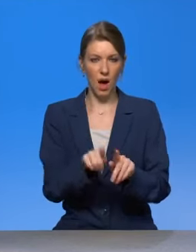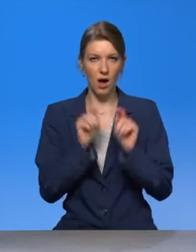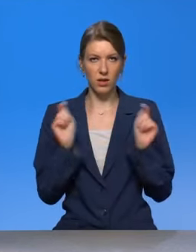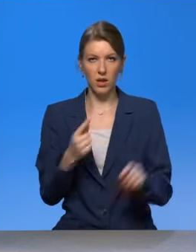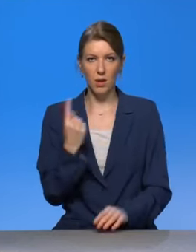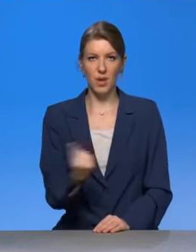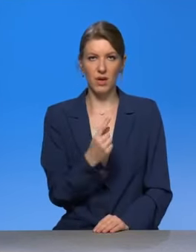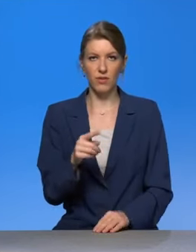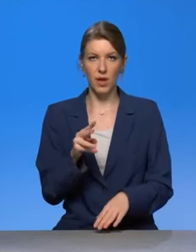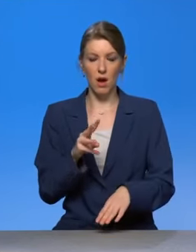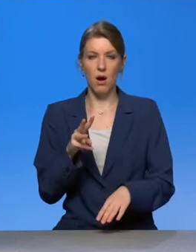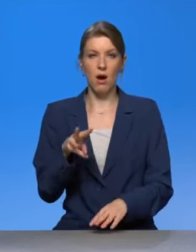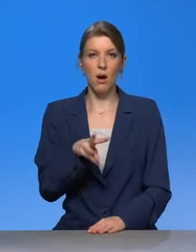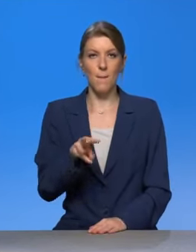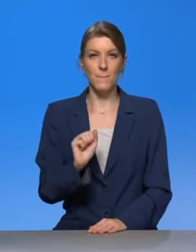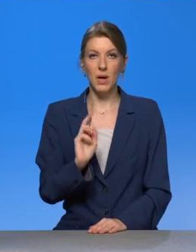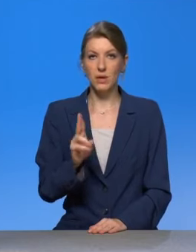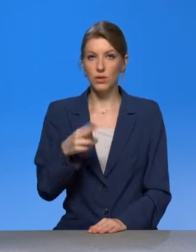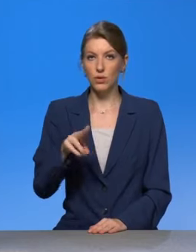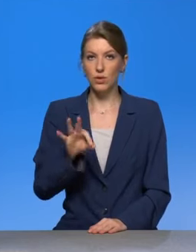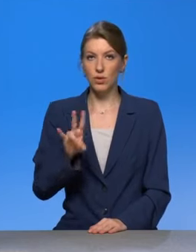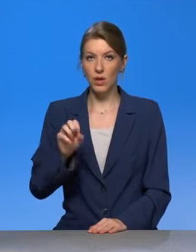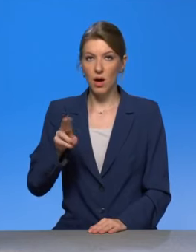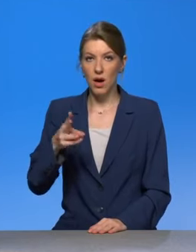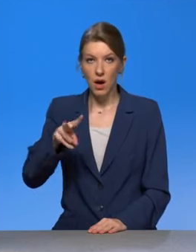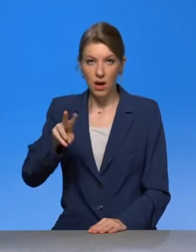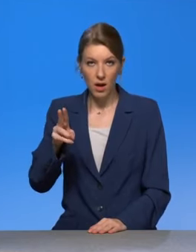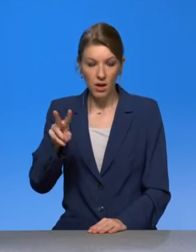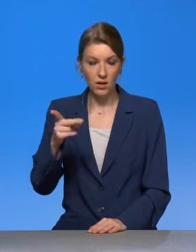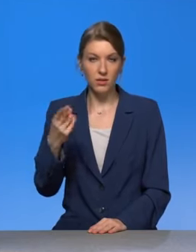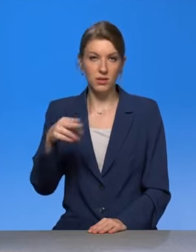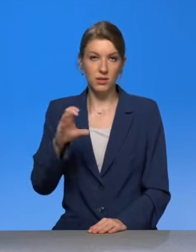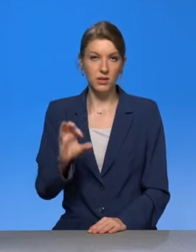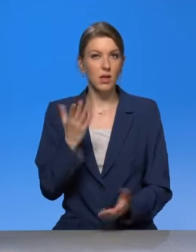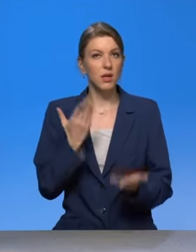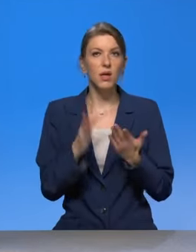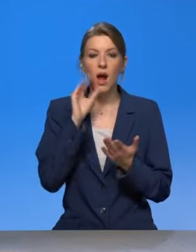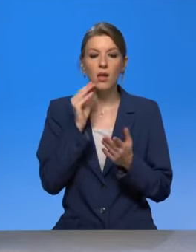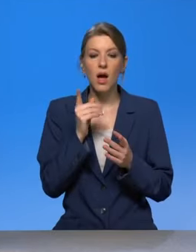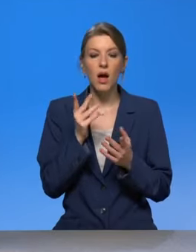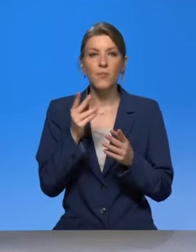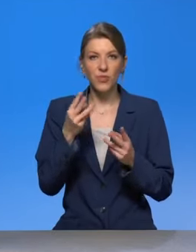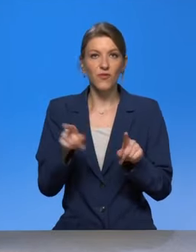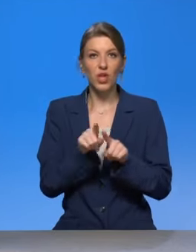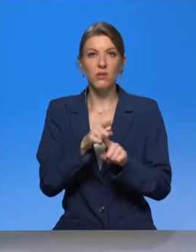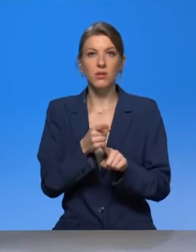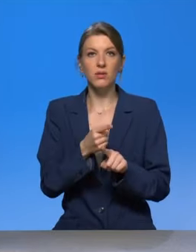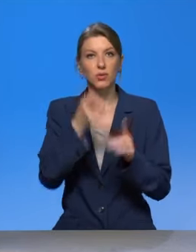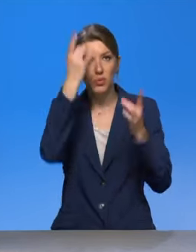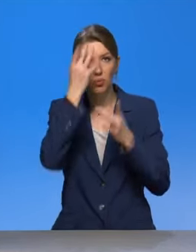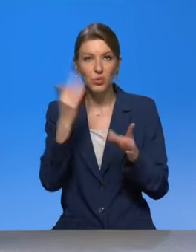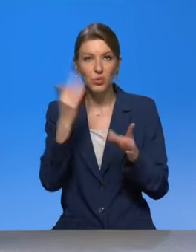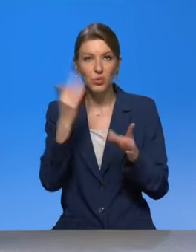раньше началось? Когда мода на семейные совместные ужины и обеды ушла, да, и появилась другая. Поесть на